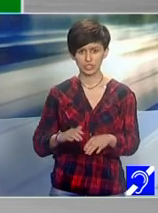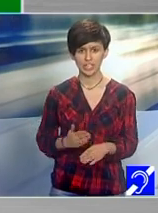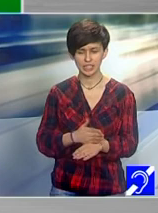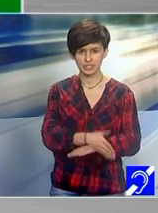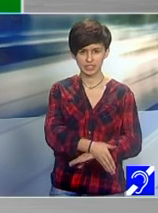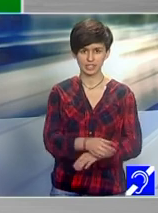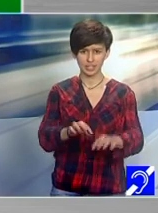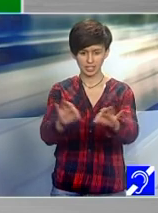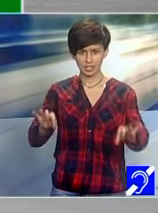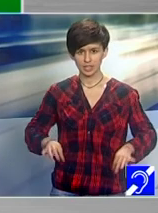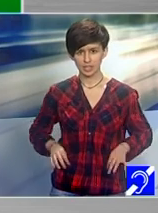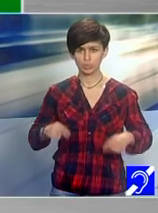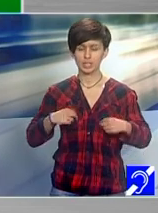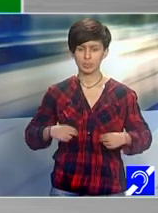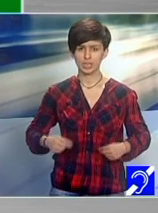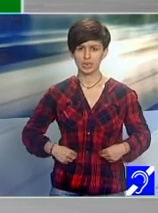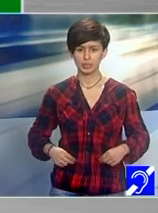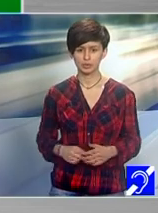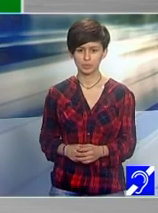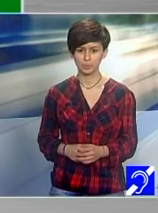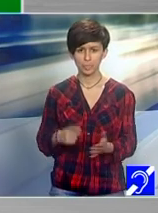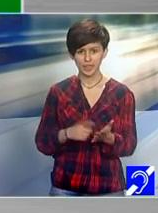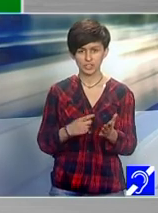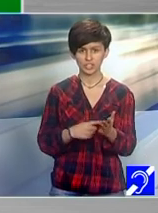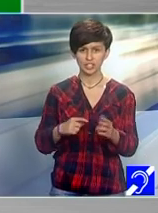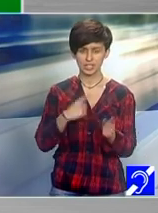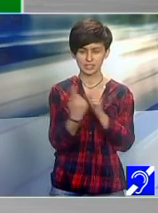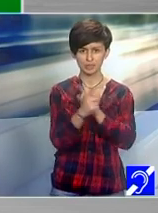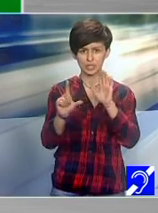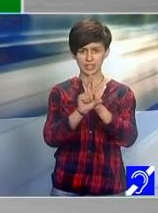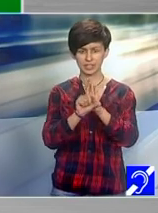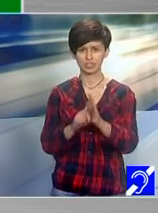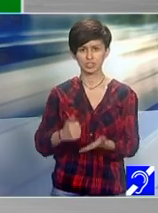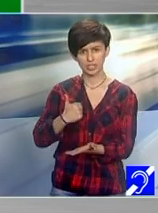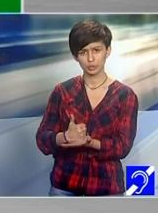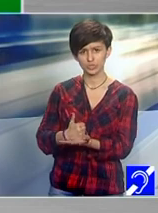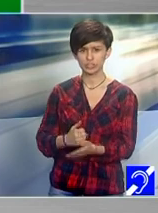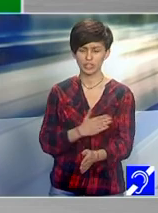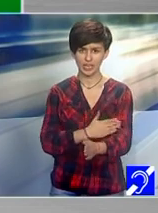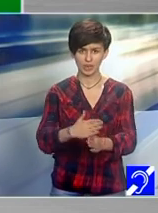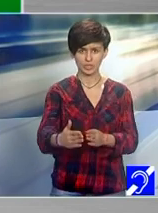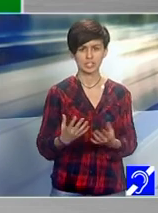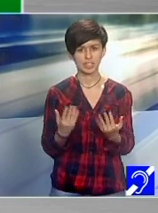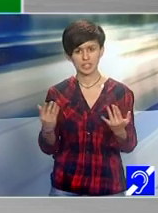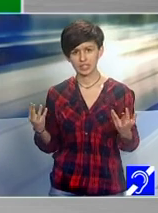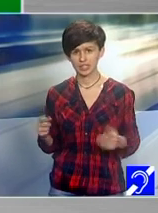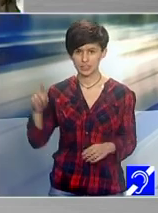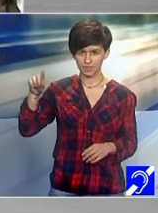au mers la București pentru a cere schimbarea unor legi și subvențiile care au întârziat deja de câteva luni. Știrea, vă